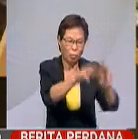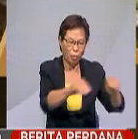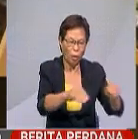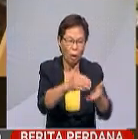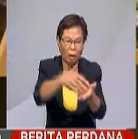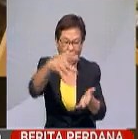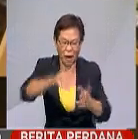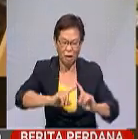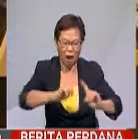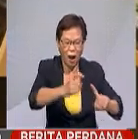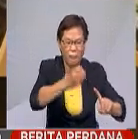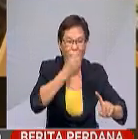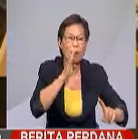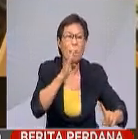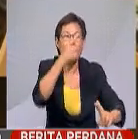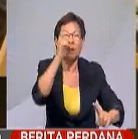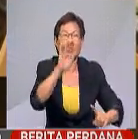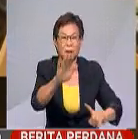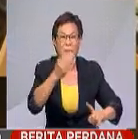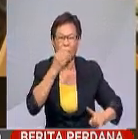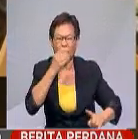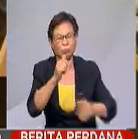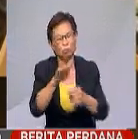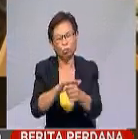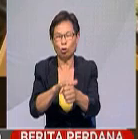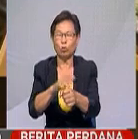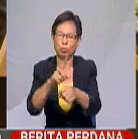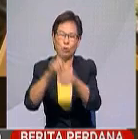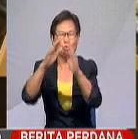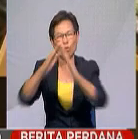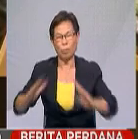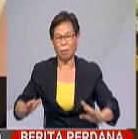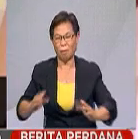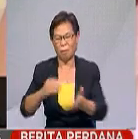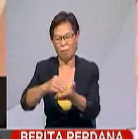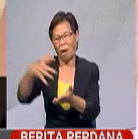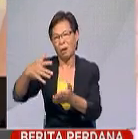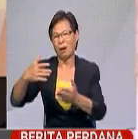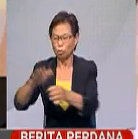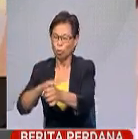golongan berkemampuan kerana mereka mempunyai makanan mencukupi di rumah.